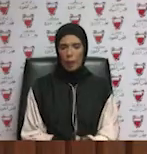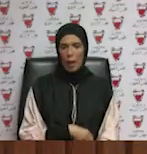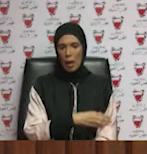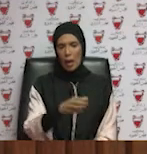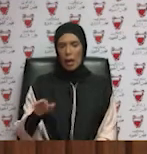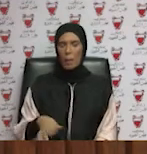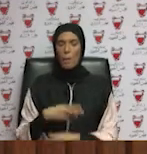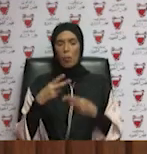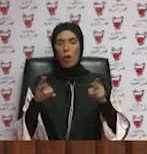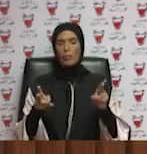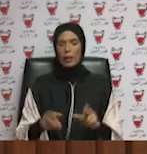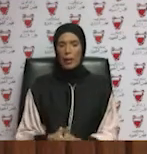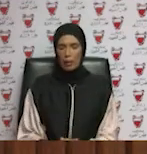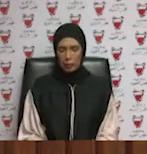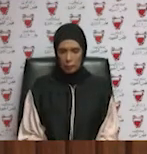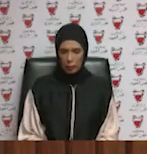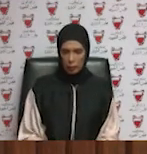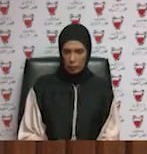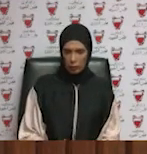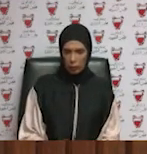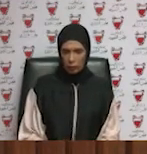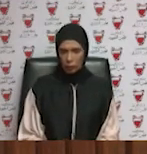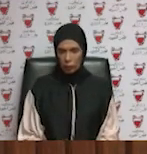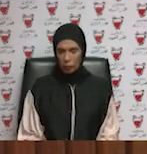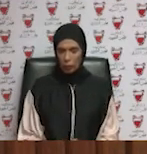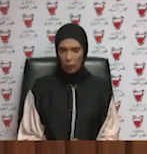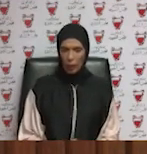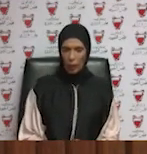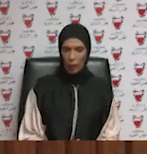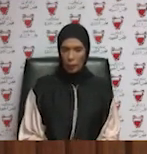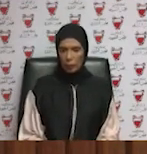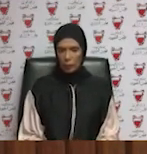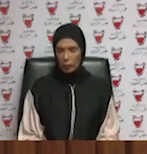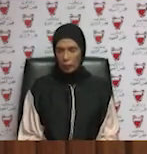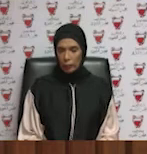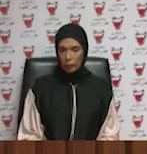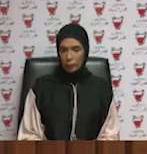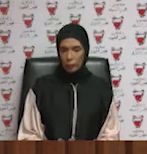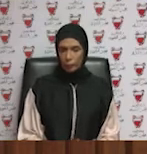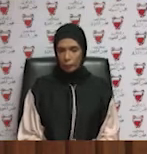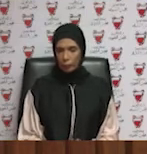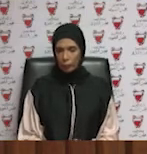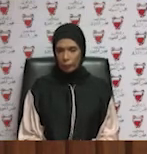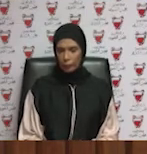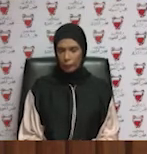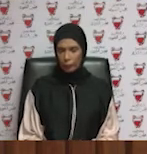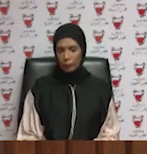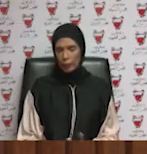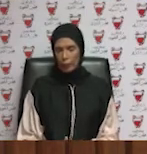أغلبية موافقة أو تقريبا أقدر أقول إجماع. على كل